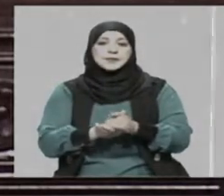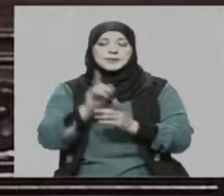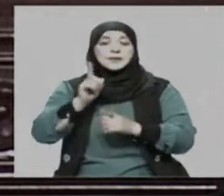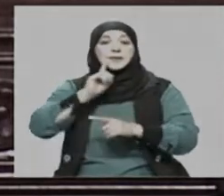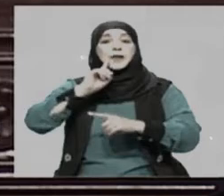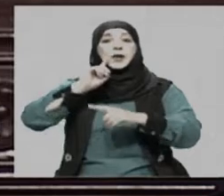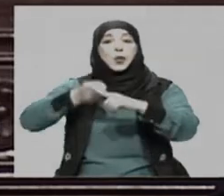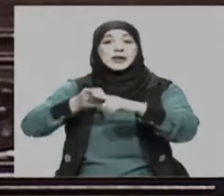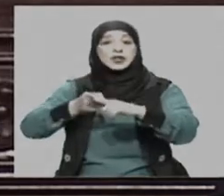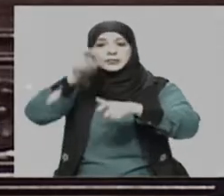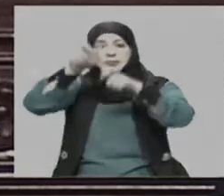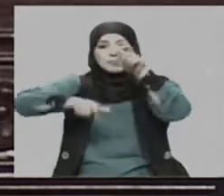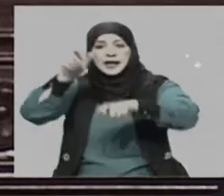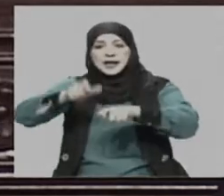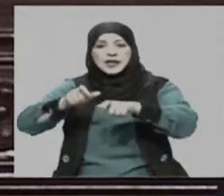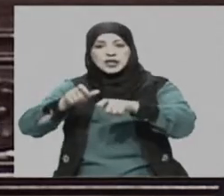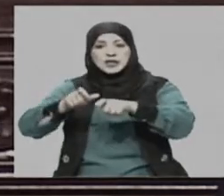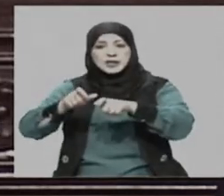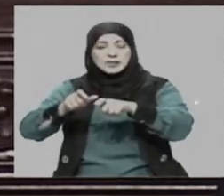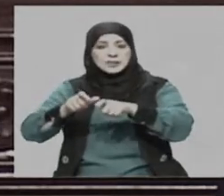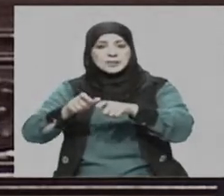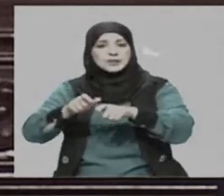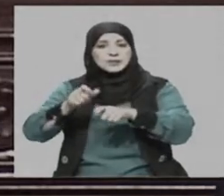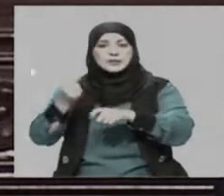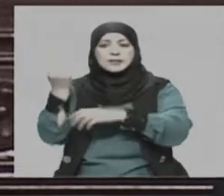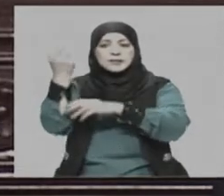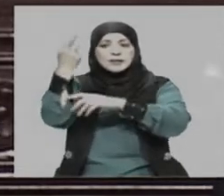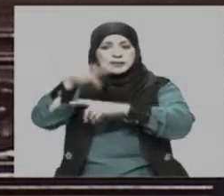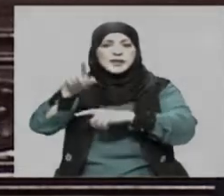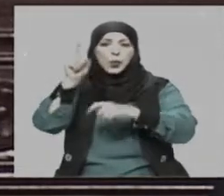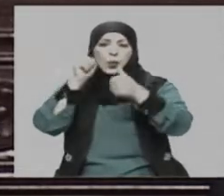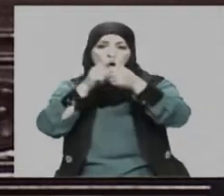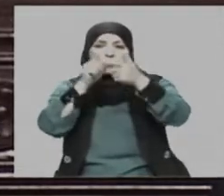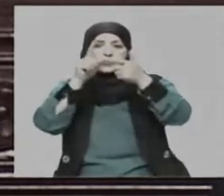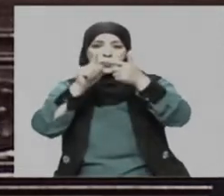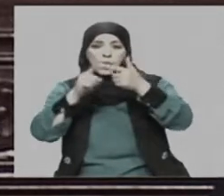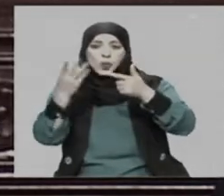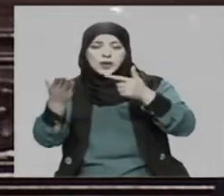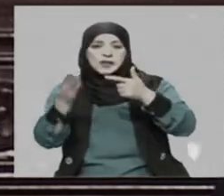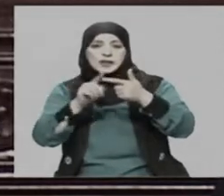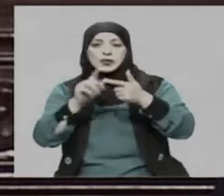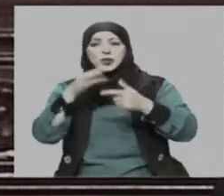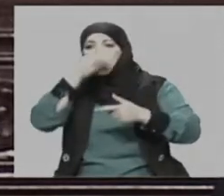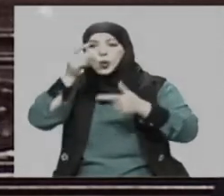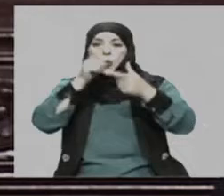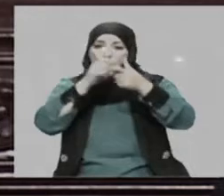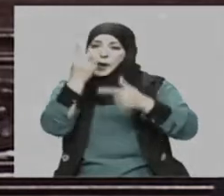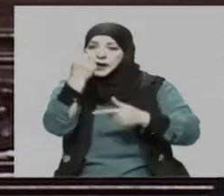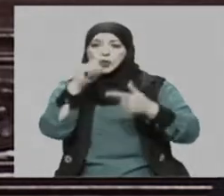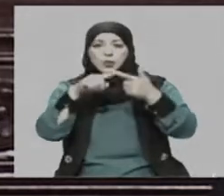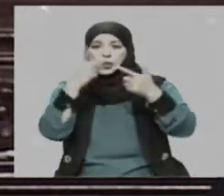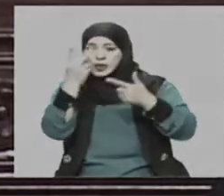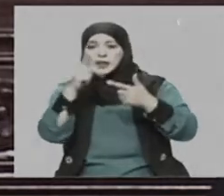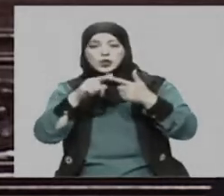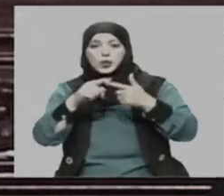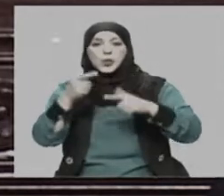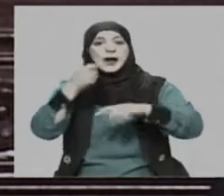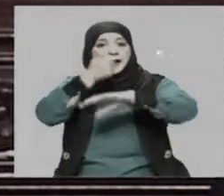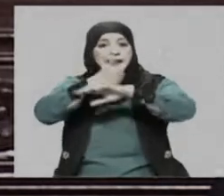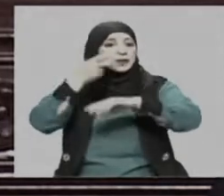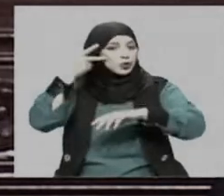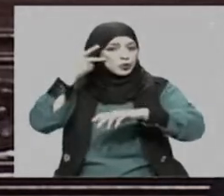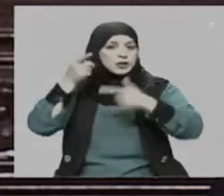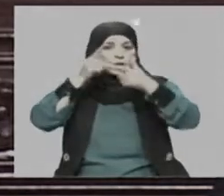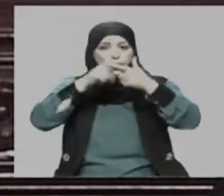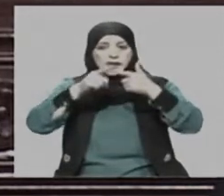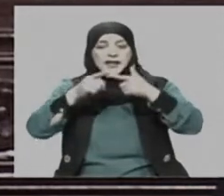يحجر على الأشخاص المشار إليهم بالأعداد 1 و2، يقول 1 و2 يعني رئيس الجمهورية ورئيس الحكومة،